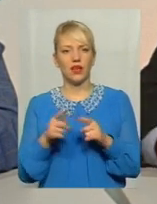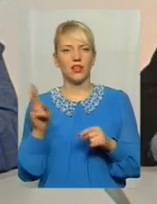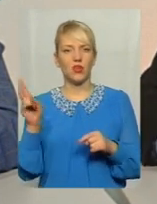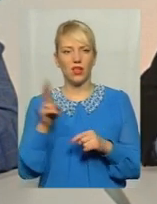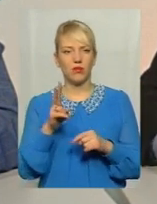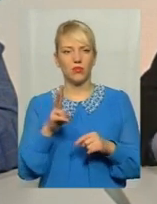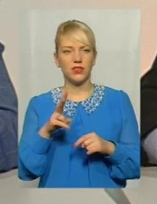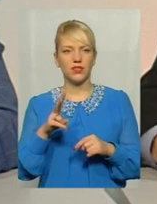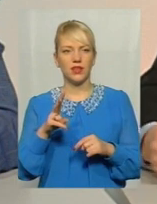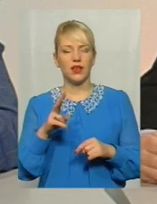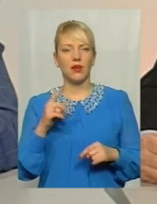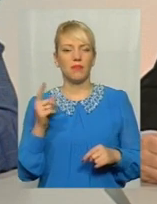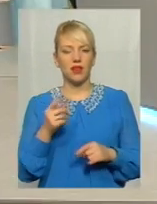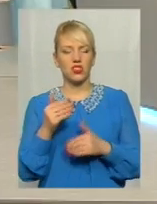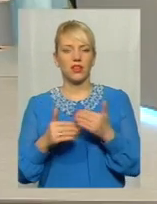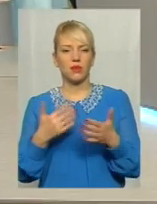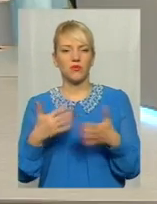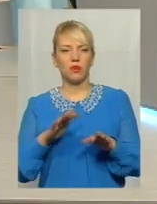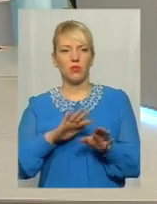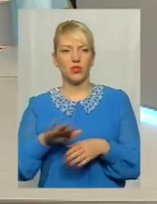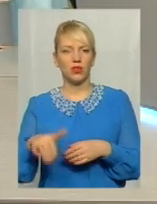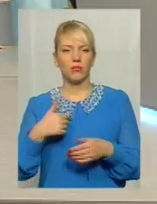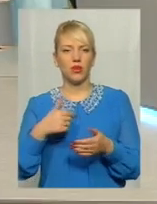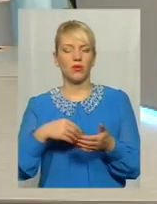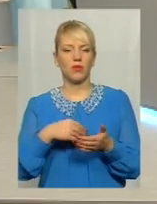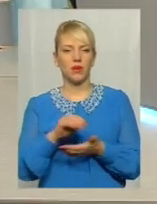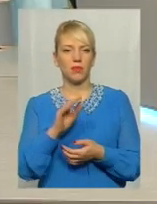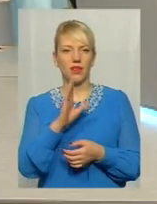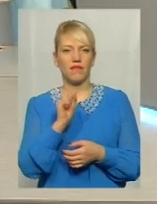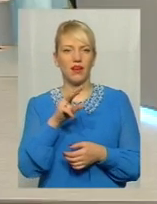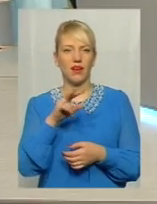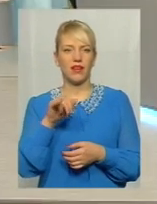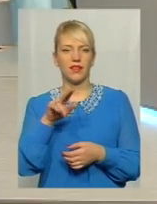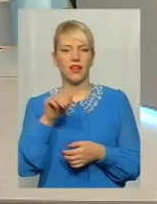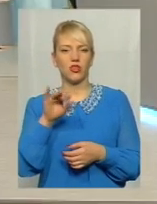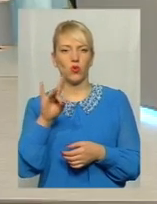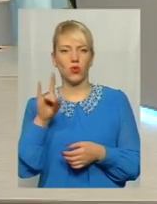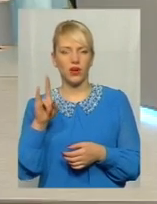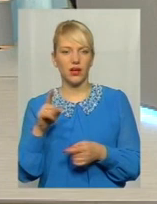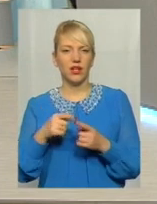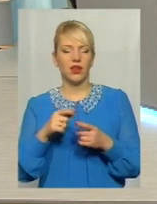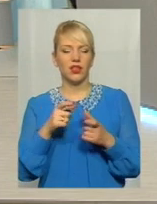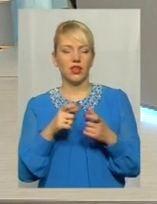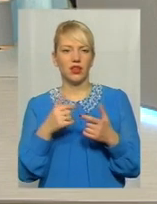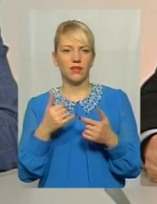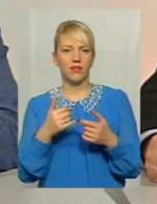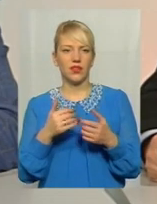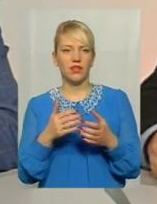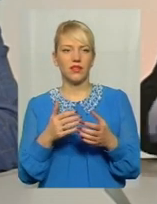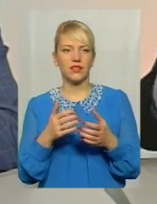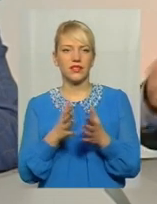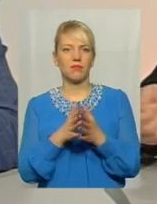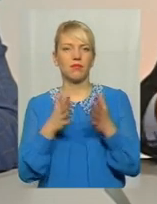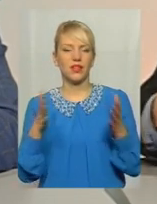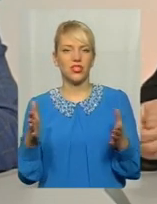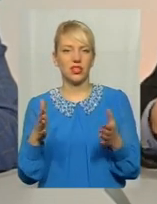принципі, перший етап вже пройшли. Ми придбали валідатори, які зараз кондуктори ними користуються. До речі, збільшилася виручка, тому що вже не